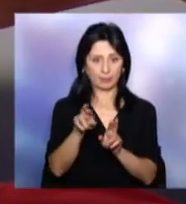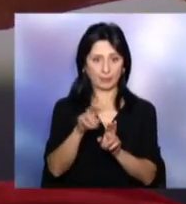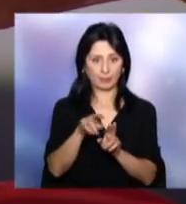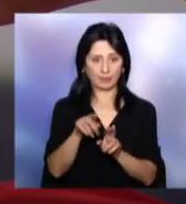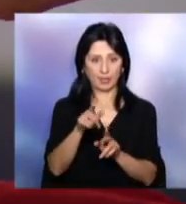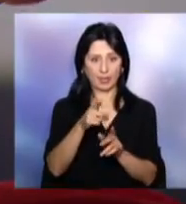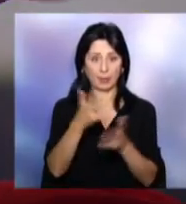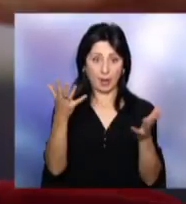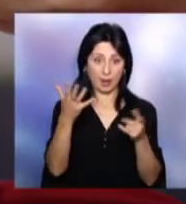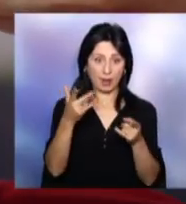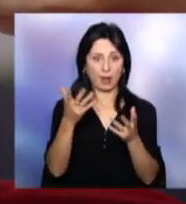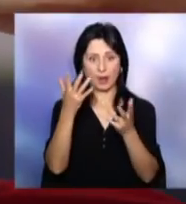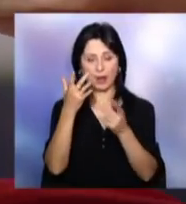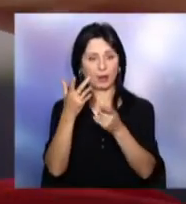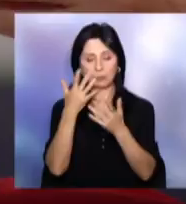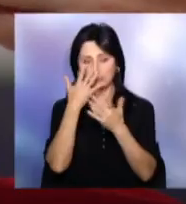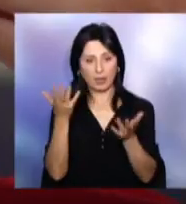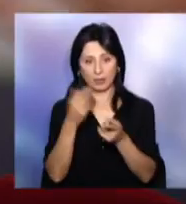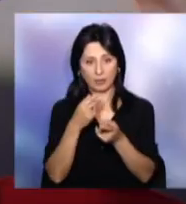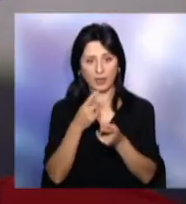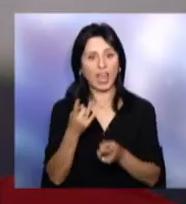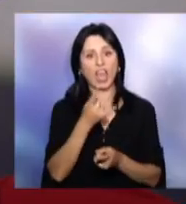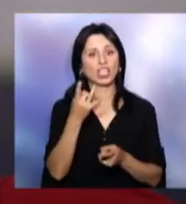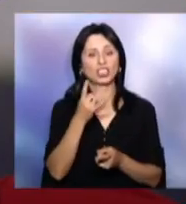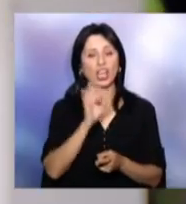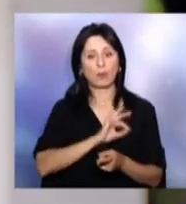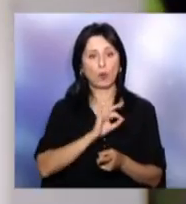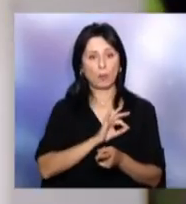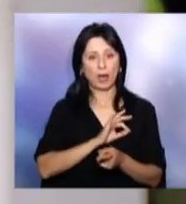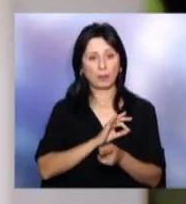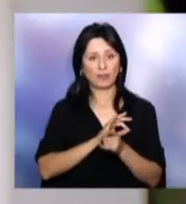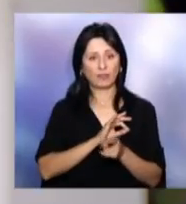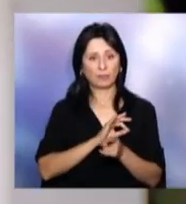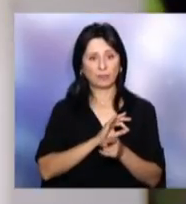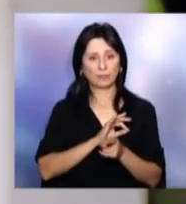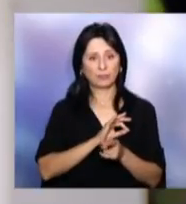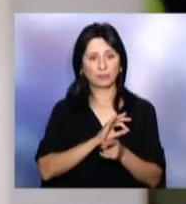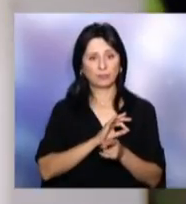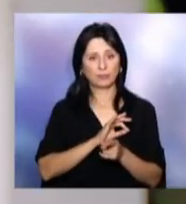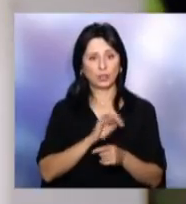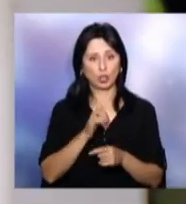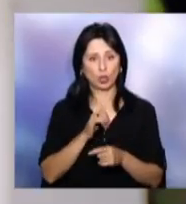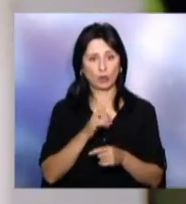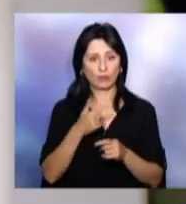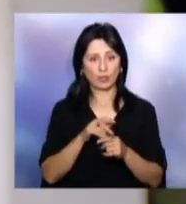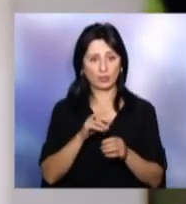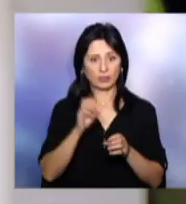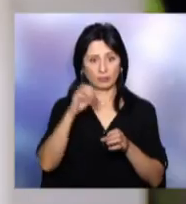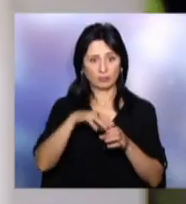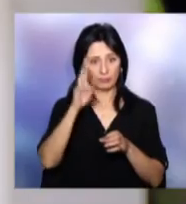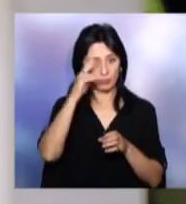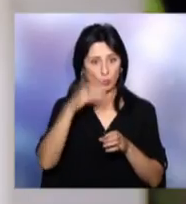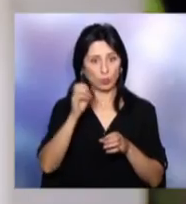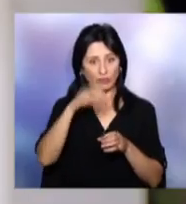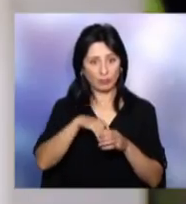ეს არის გამჭირვალე, ეს გამჭირვალე. ეს არის ერთჯერადი მოხმარებისთვის, რომელიც როგორც კი ჩაიღრება განალოვანი